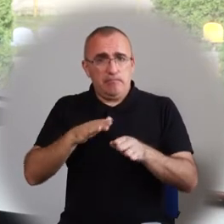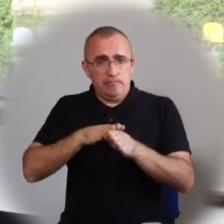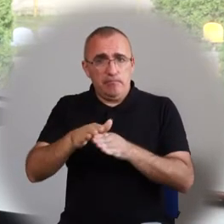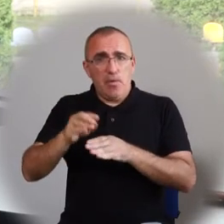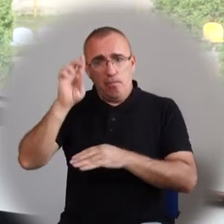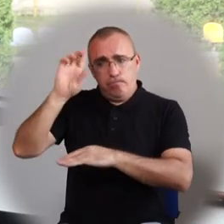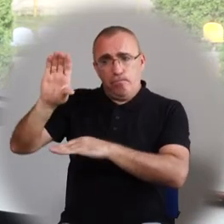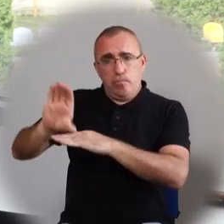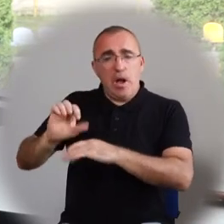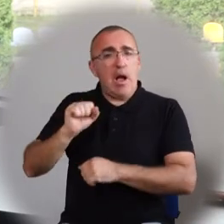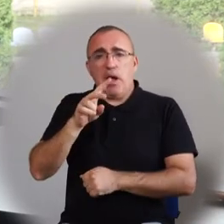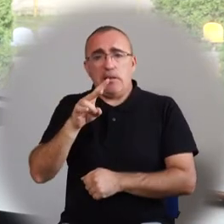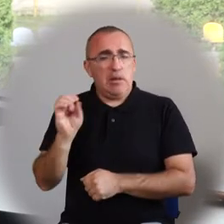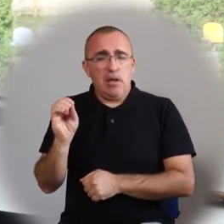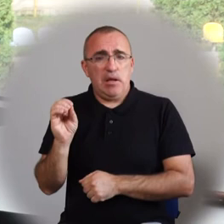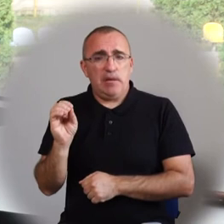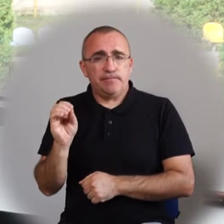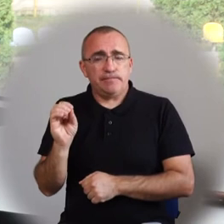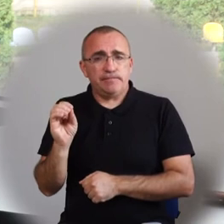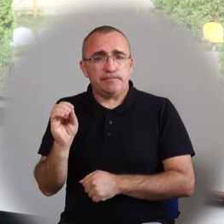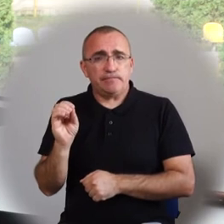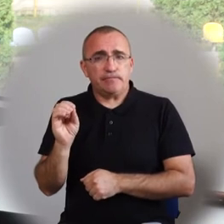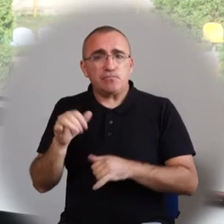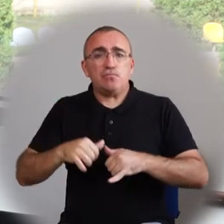Децентралізація – це наповнення бюджетів, а не